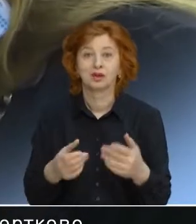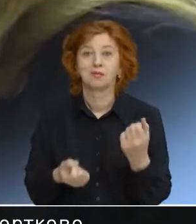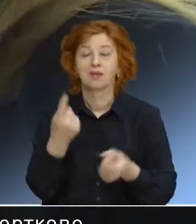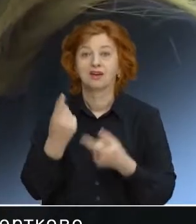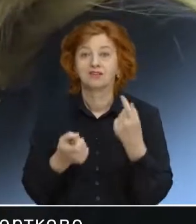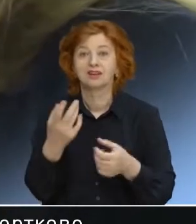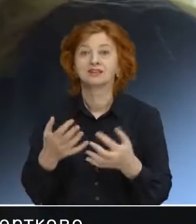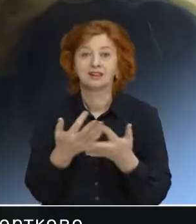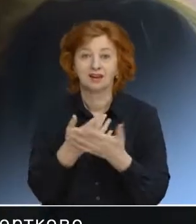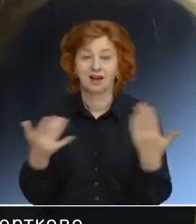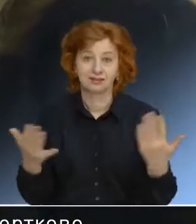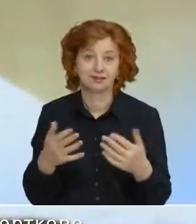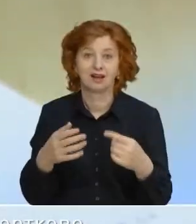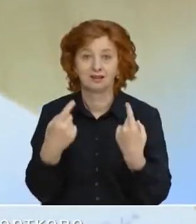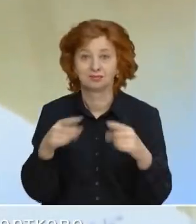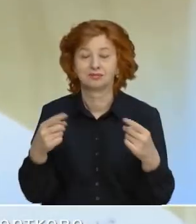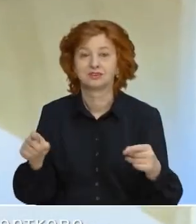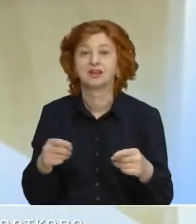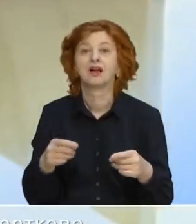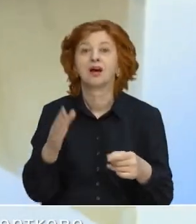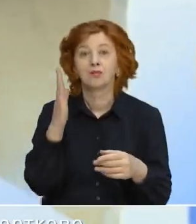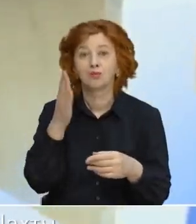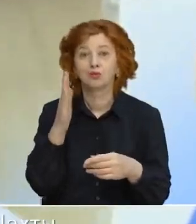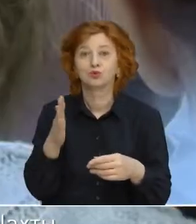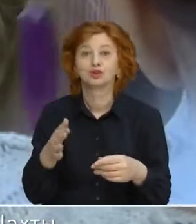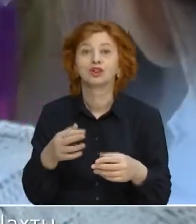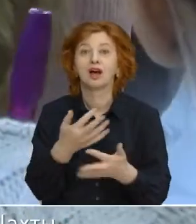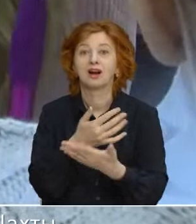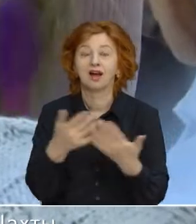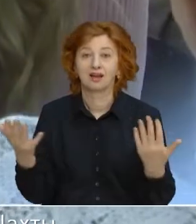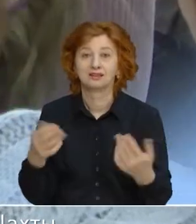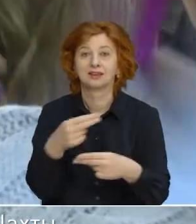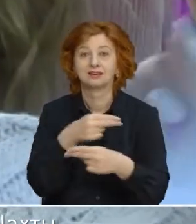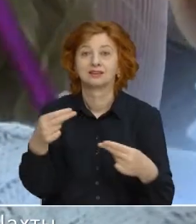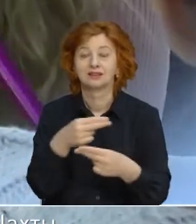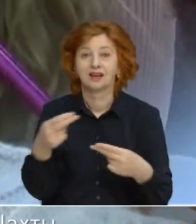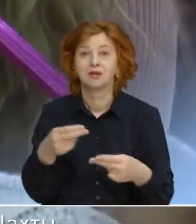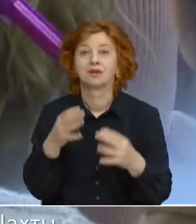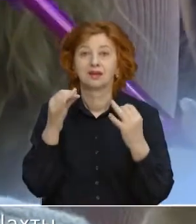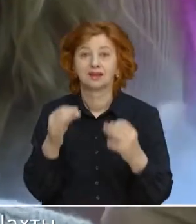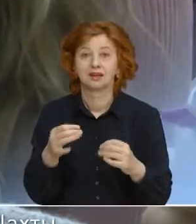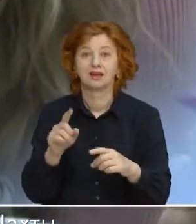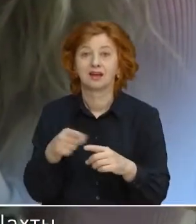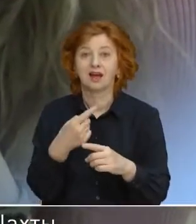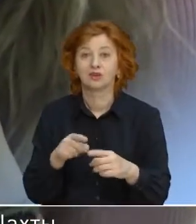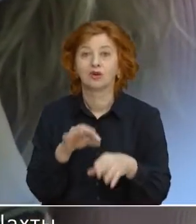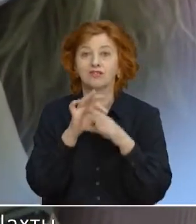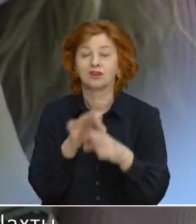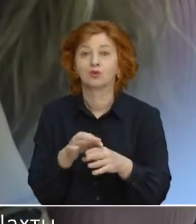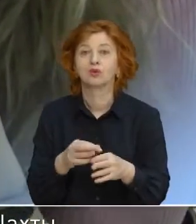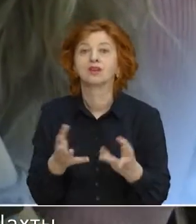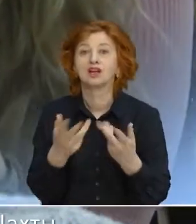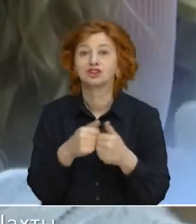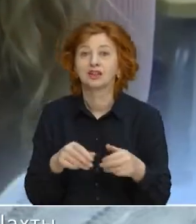13 – это мистика, как такой будет девушка. Будущего учителя математики даже мистической цифрой не испугать. Любовь к